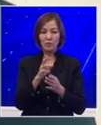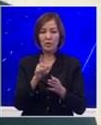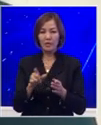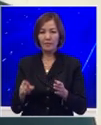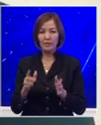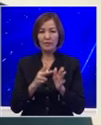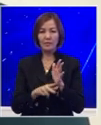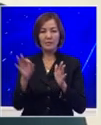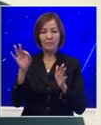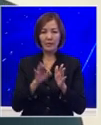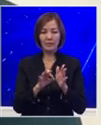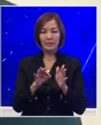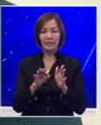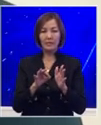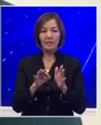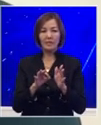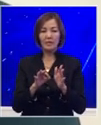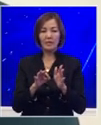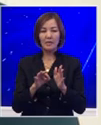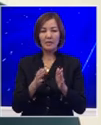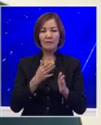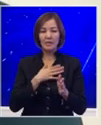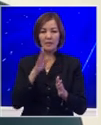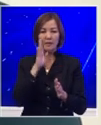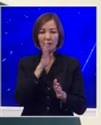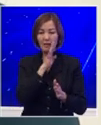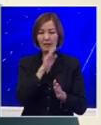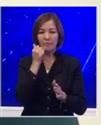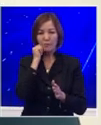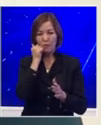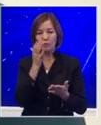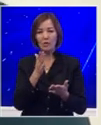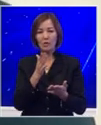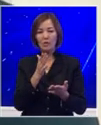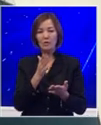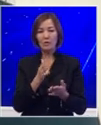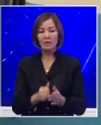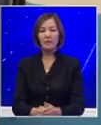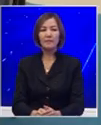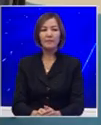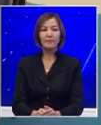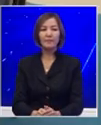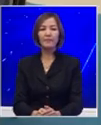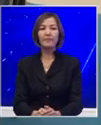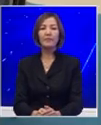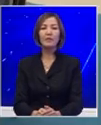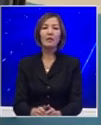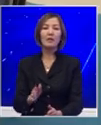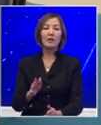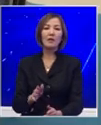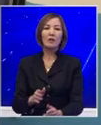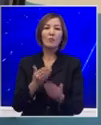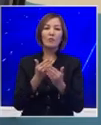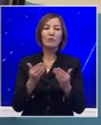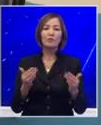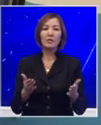келушілердің 80% бұл біздің аналарымыз, әжелеріміз және әйел адамдар болады. Сонымен қатар анаға құрмет